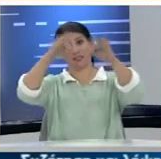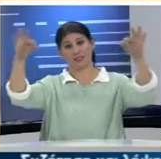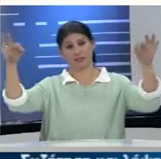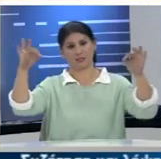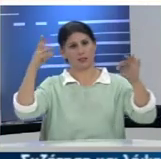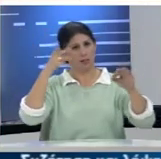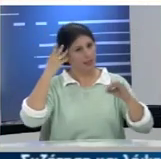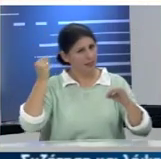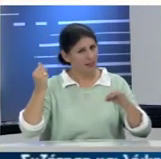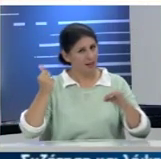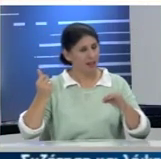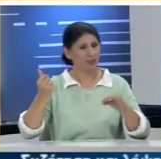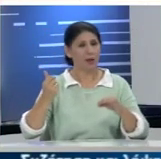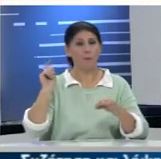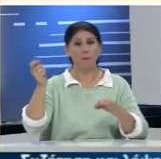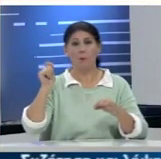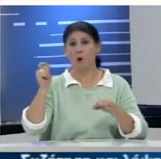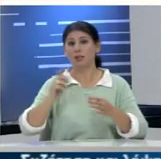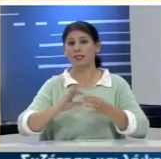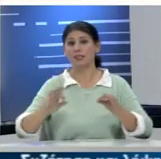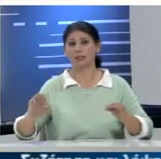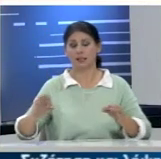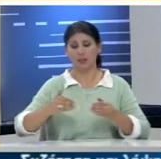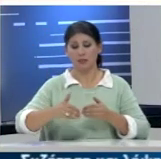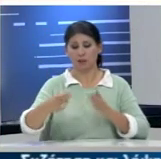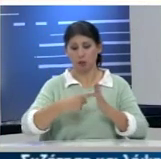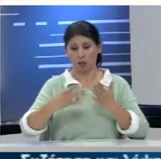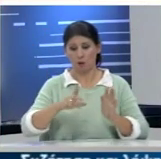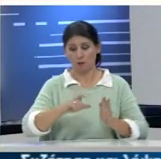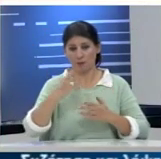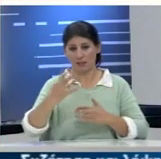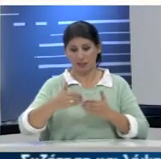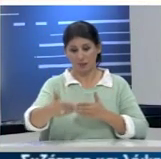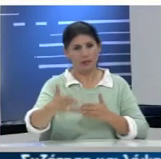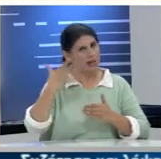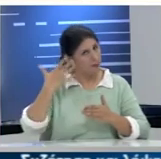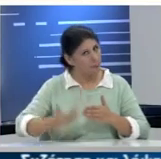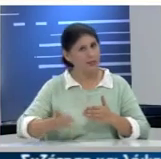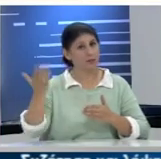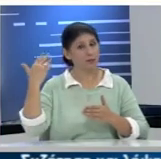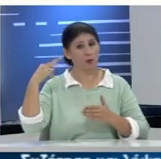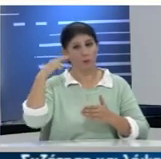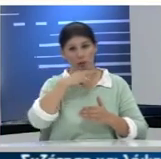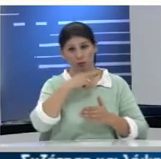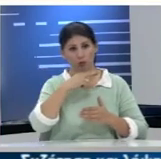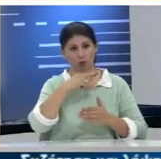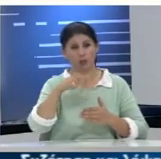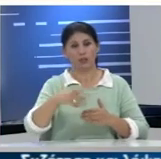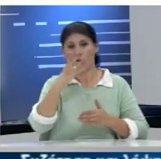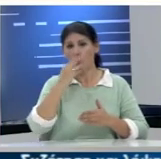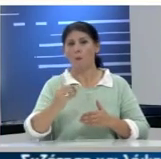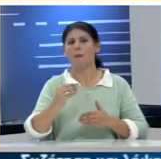ιστορία, κατά τη διάρκεια της μεταπολίτευσης, υπήρξαν υπήρξε πρώην πρωθυπουργός, ήταν ο